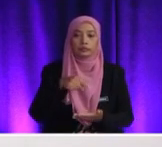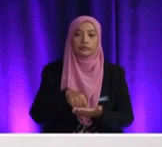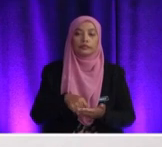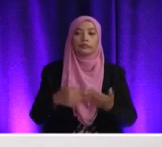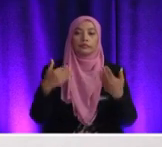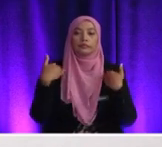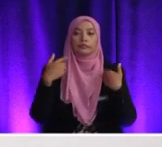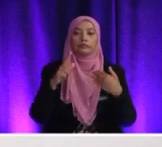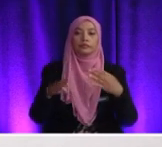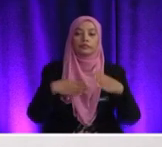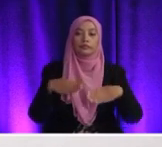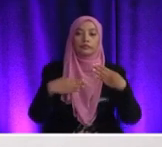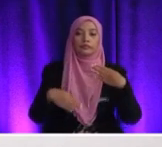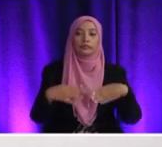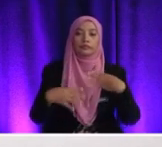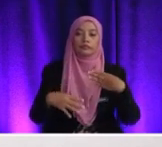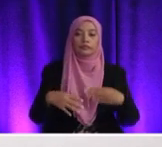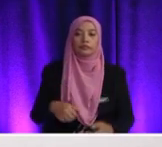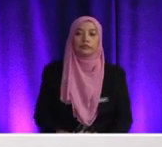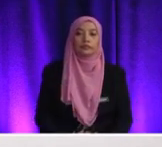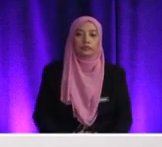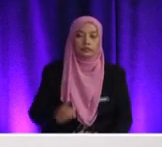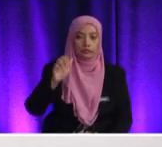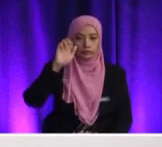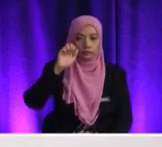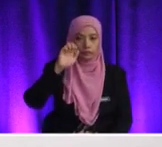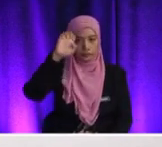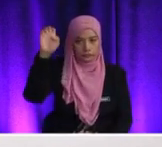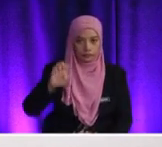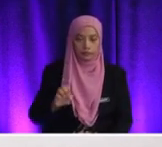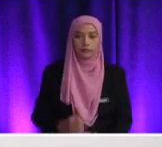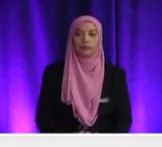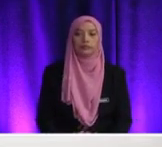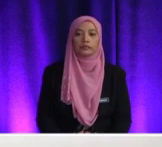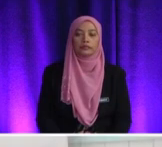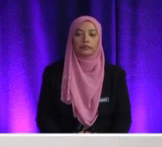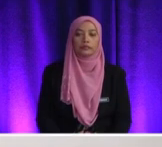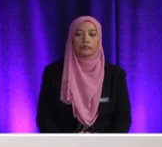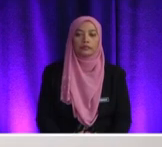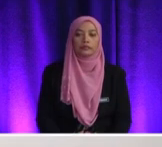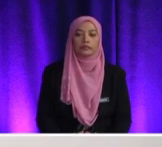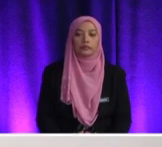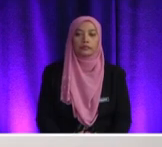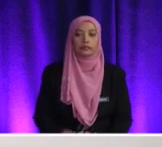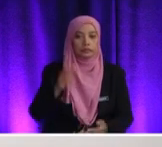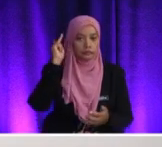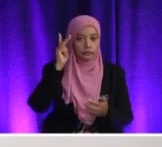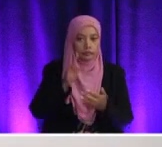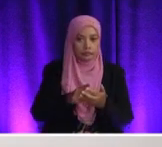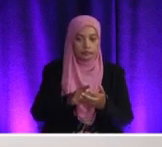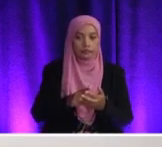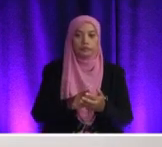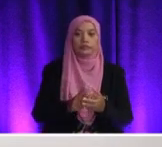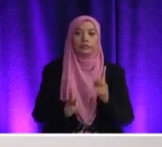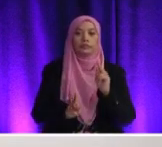salah satu bidang yang ada di bawa ke juliter mechanical yaitu bidangnya menyentuh berkenaan kendaraan bye